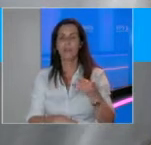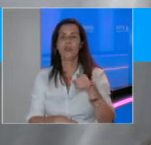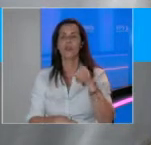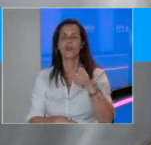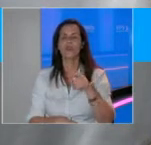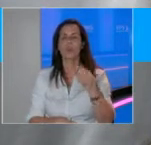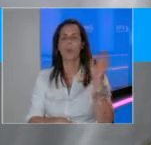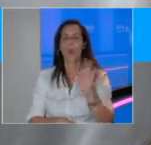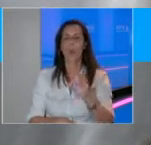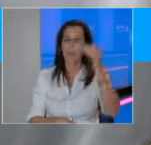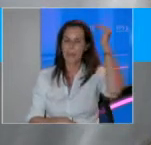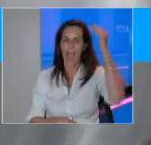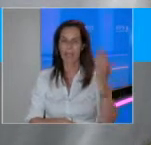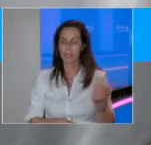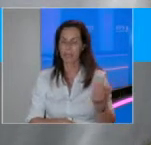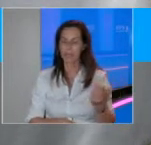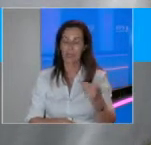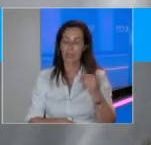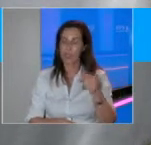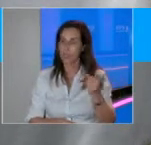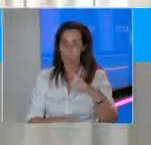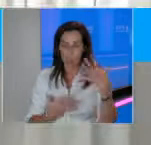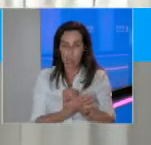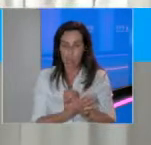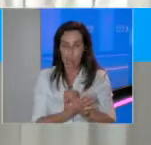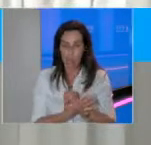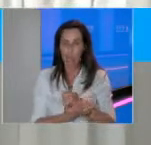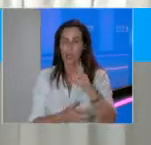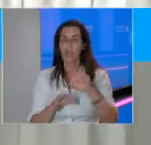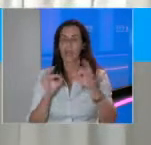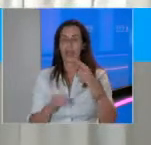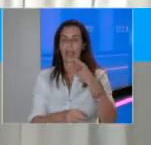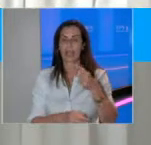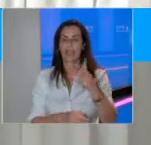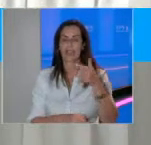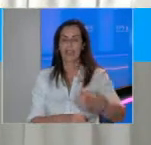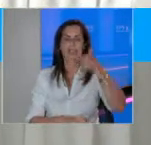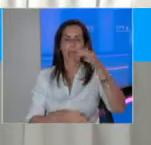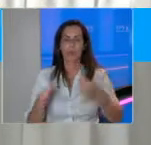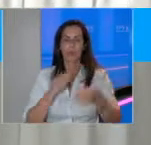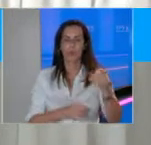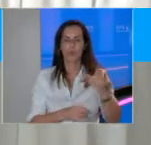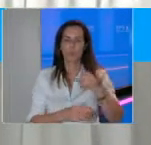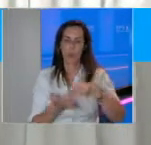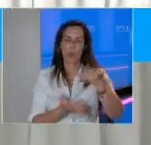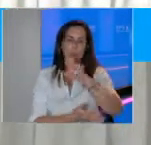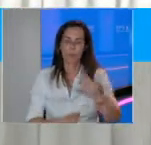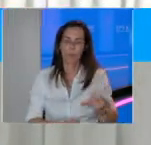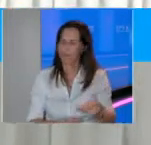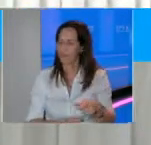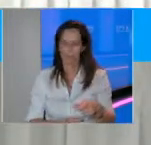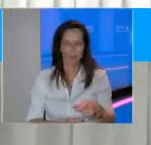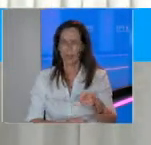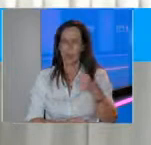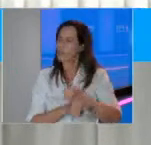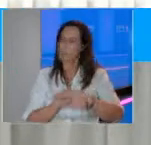שהוא חותר תחת בני גנץ. וכשזה לא תפס, אז הוא התחיל להאשים את ניסן קורן שהוא הגורם המעכב. לא בוחלים